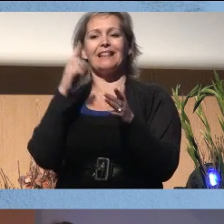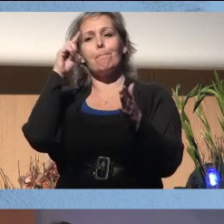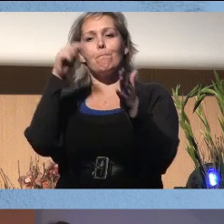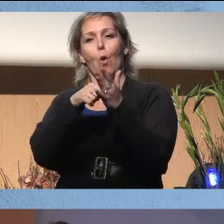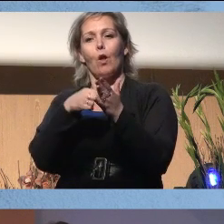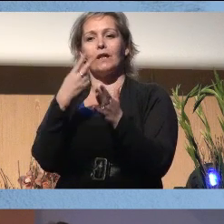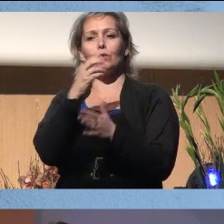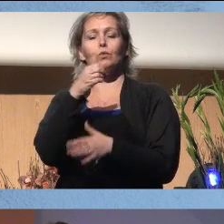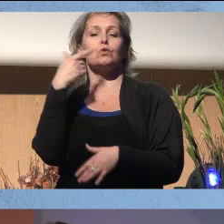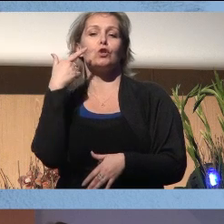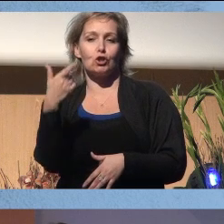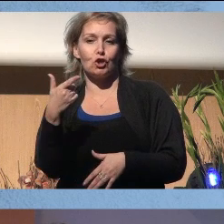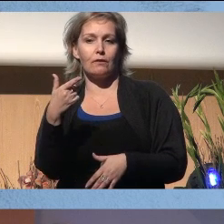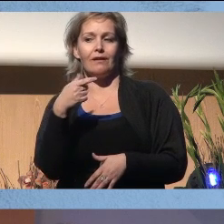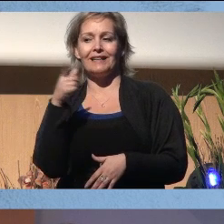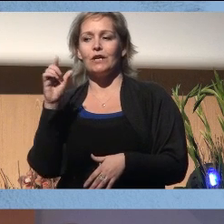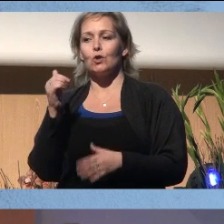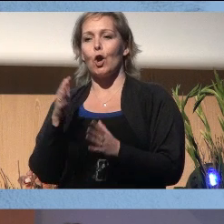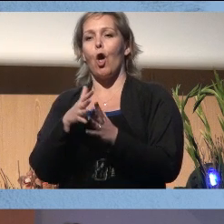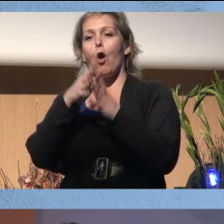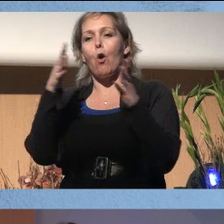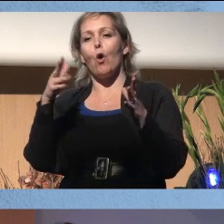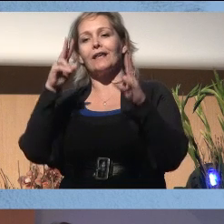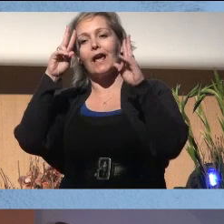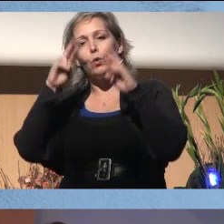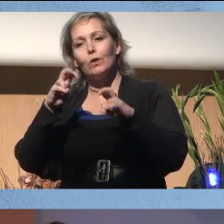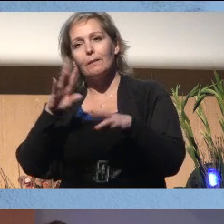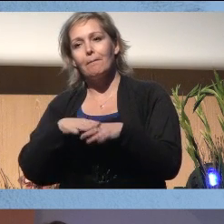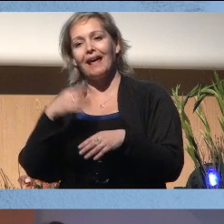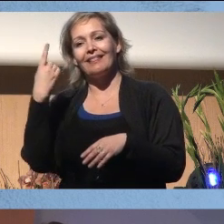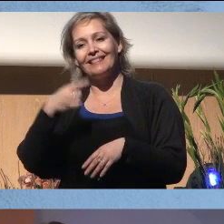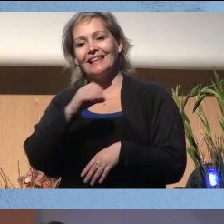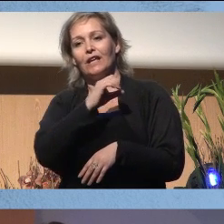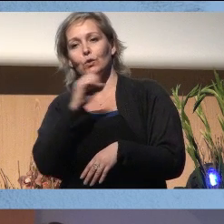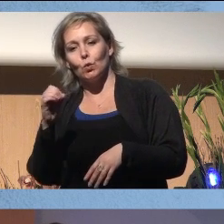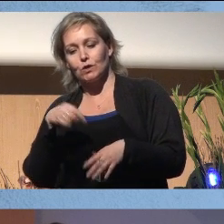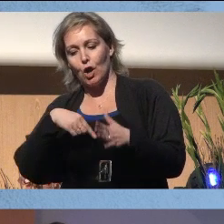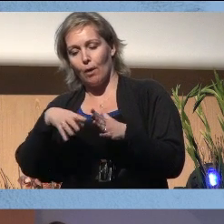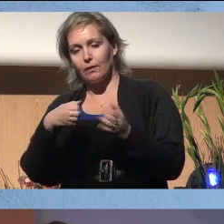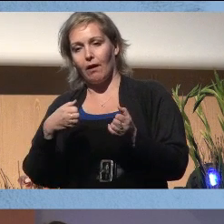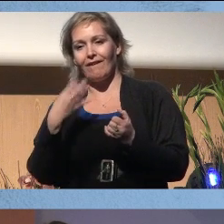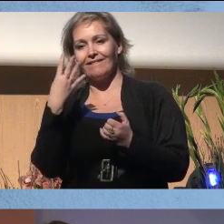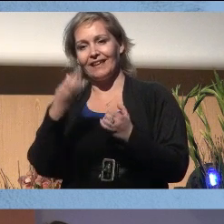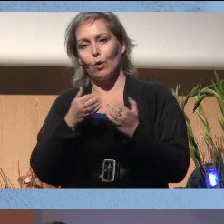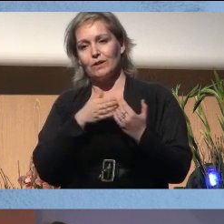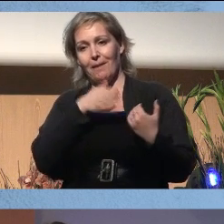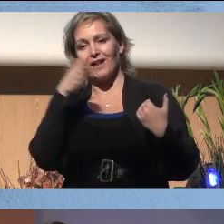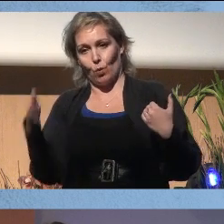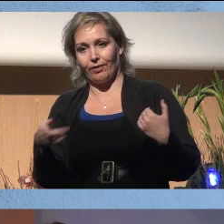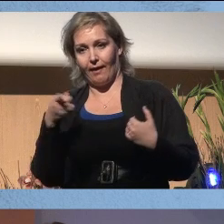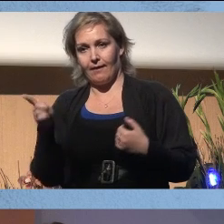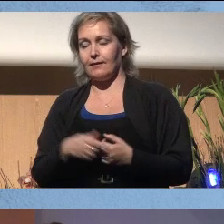i 2007, at de skulle øke utredningen med 10 000 i løpet av en 4-årsperiode.